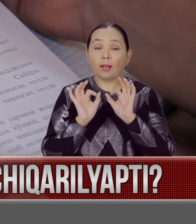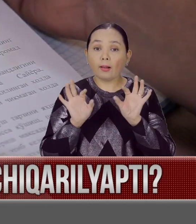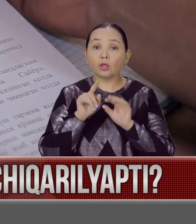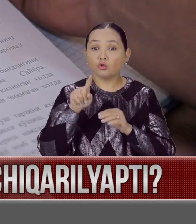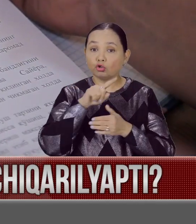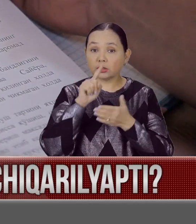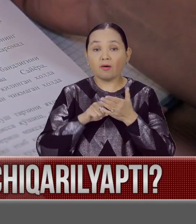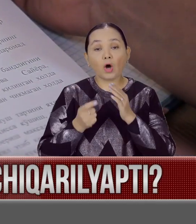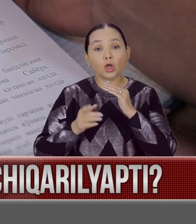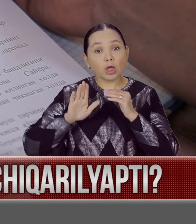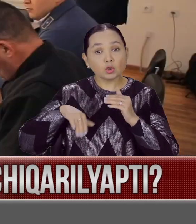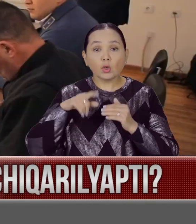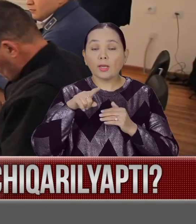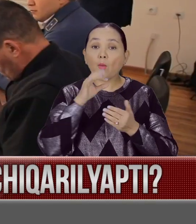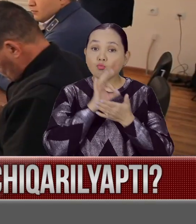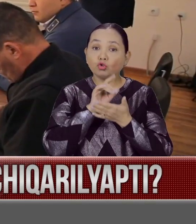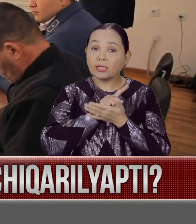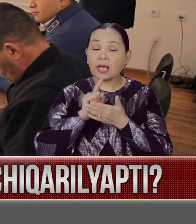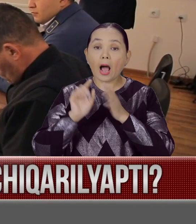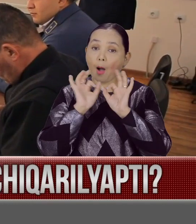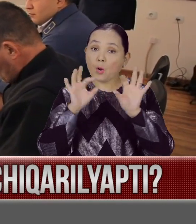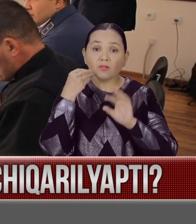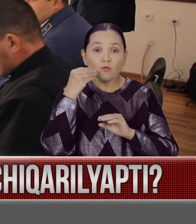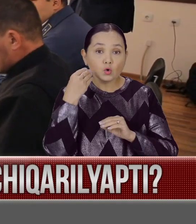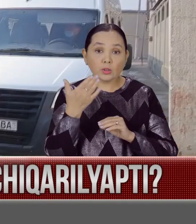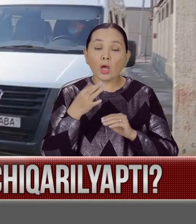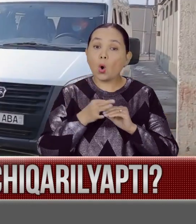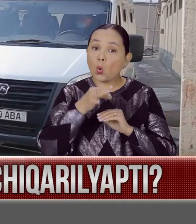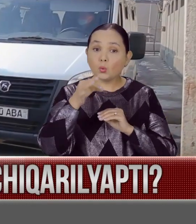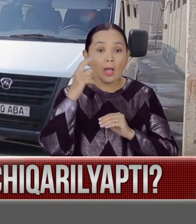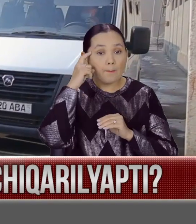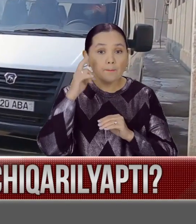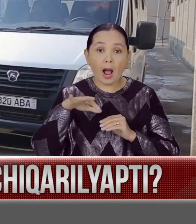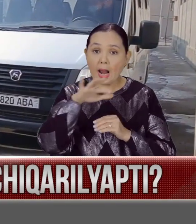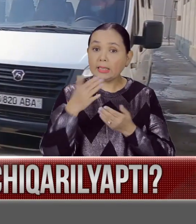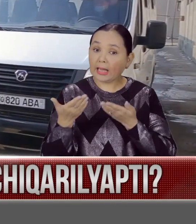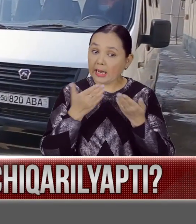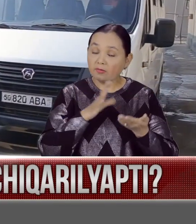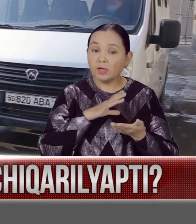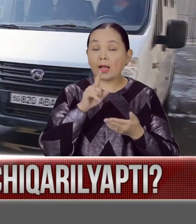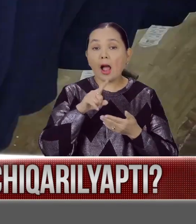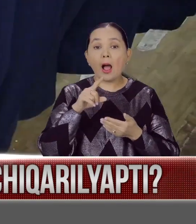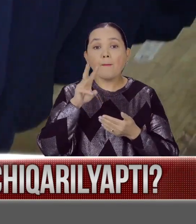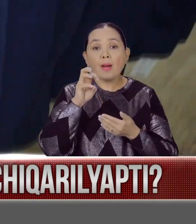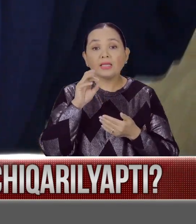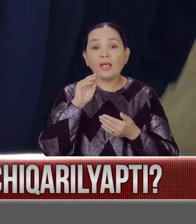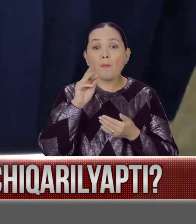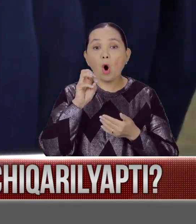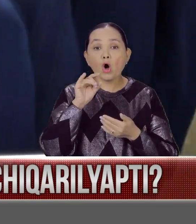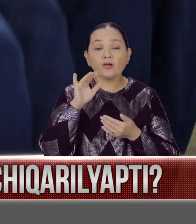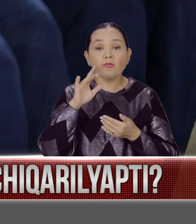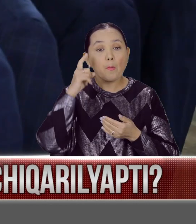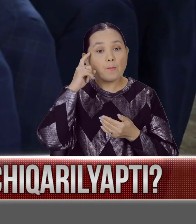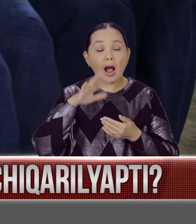Ushbu savoldan so'ng mutasaddi ommaviy axborot vositalari vakillarini hududdagi mahallalarga taklif qildi. Madaniy ma'orif mahallasi